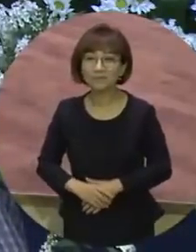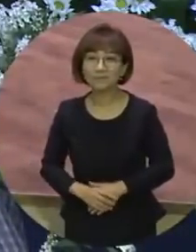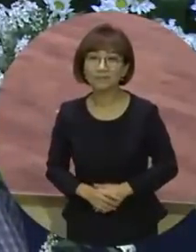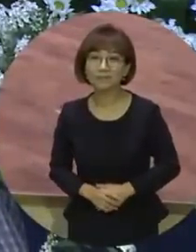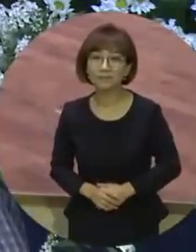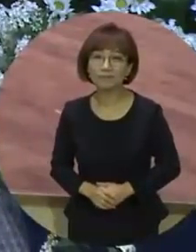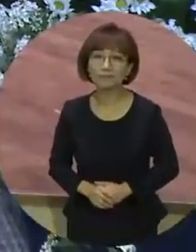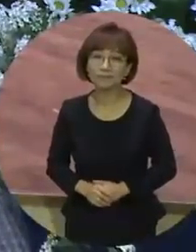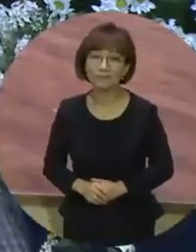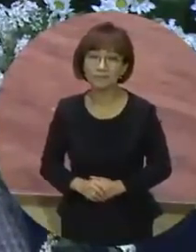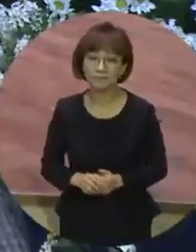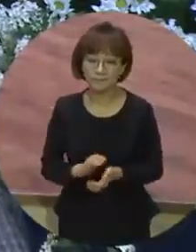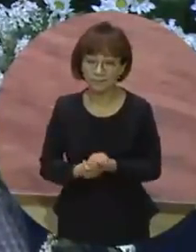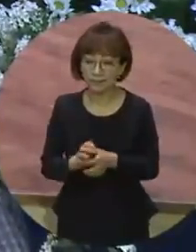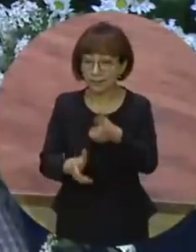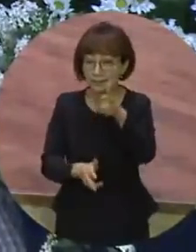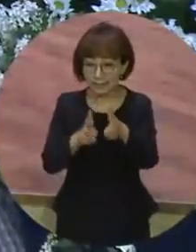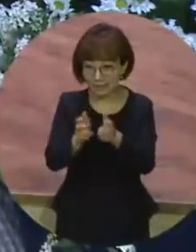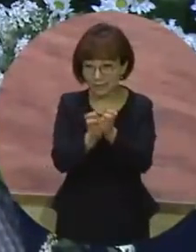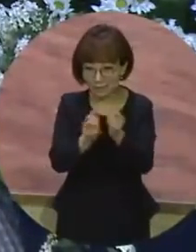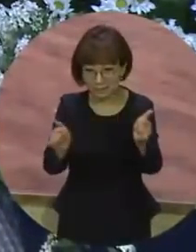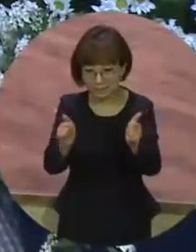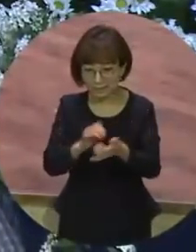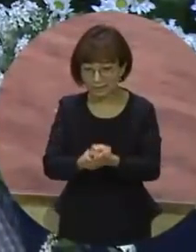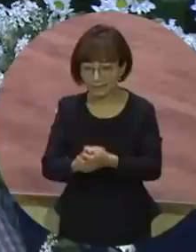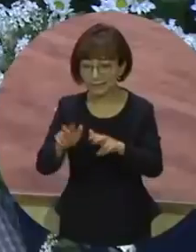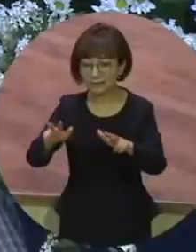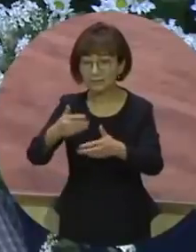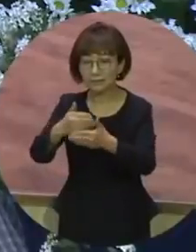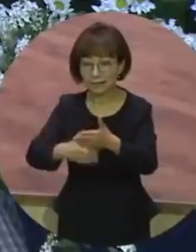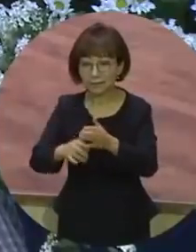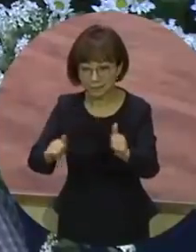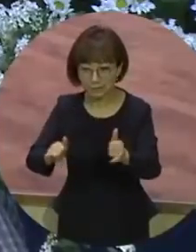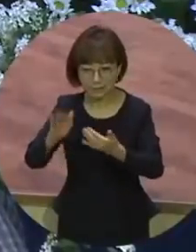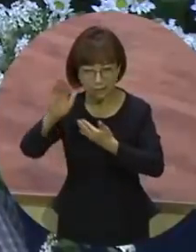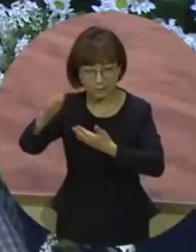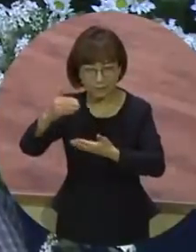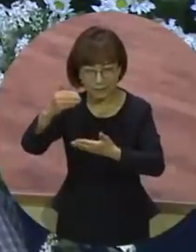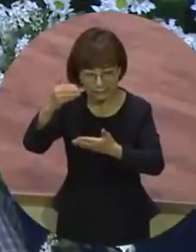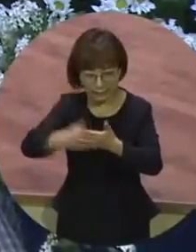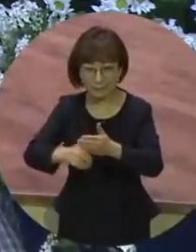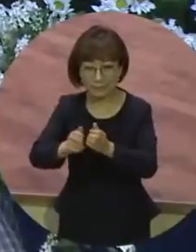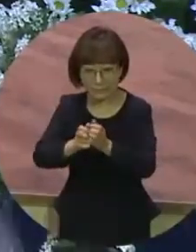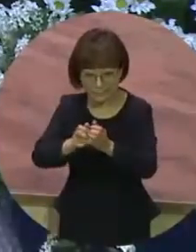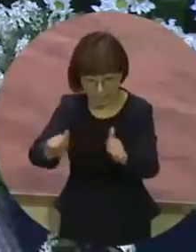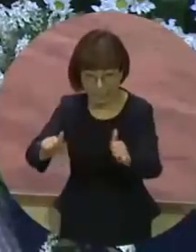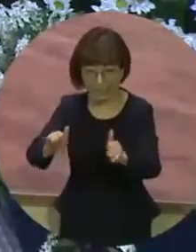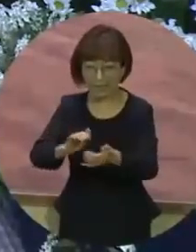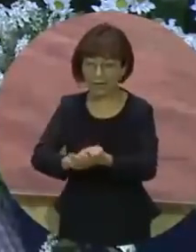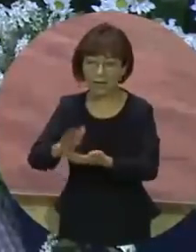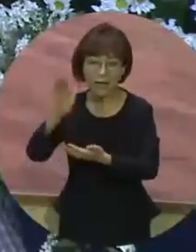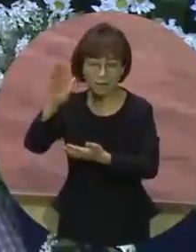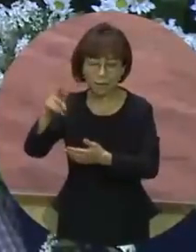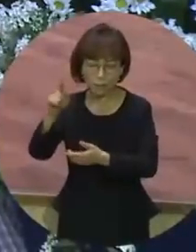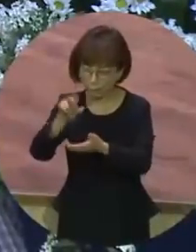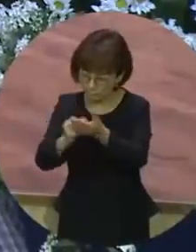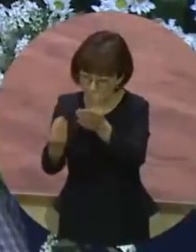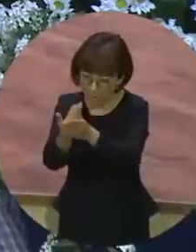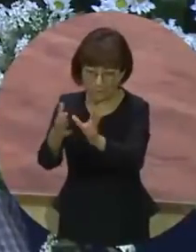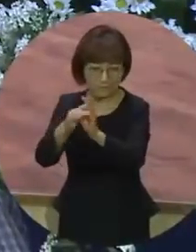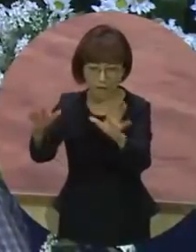이 사람인들, 남은 자, 남을 자, 남길 자. 이 언약이 여러분이 무슨 부대인데 여러분 그렇게 쓰임 받으시기